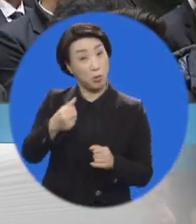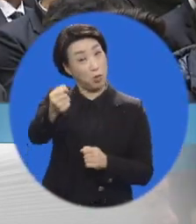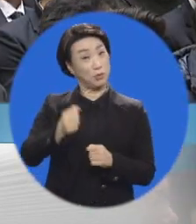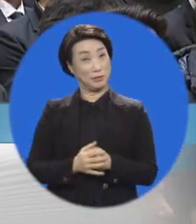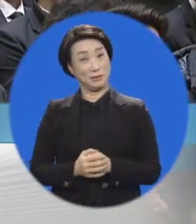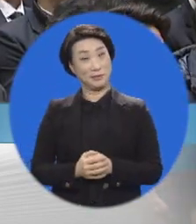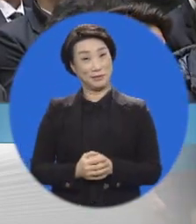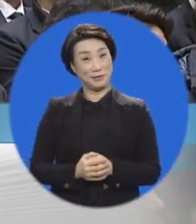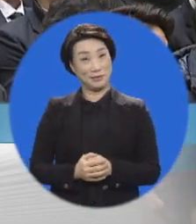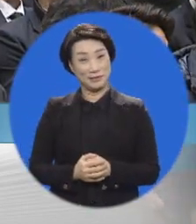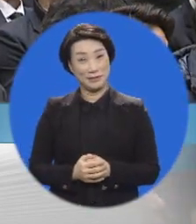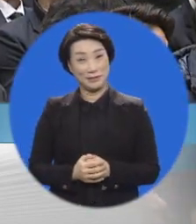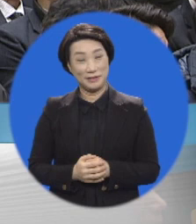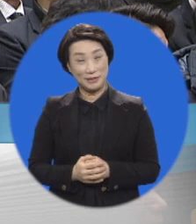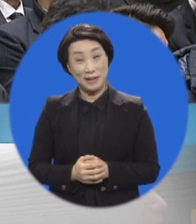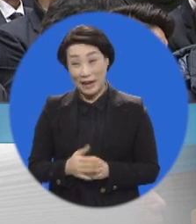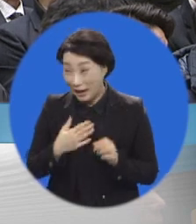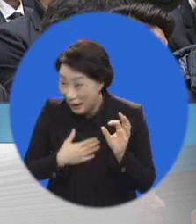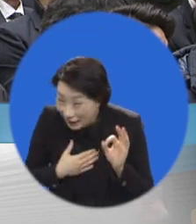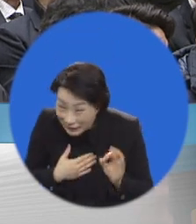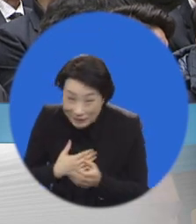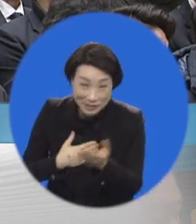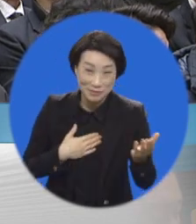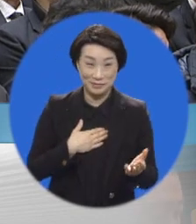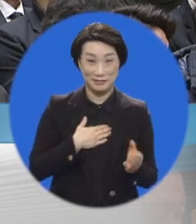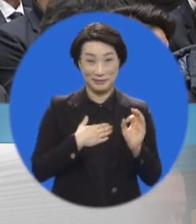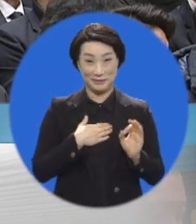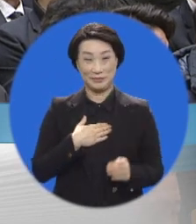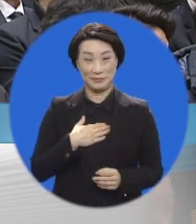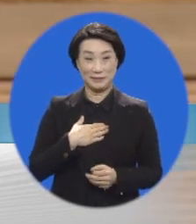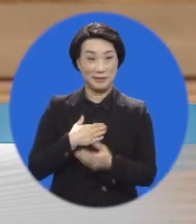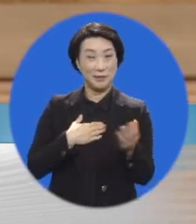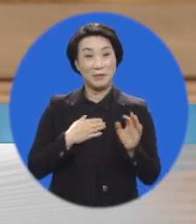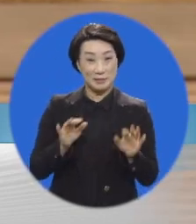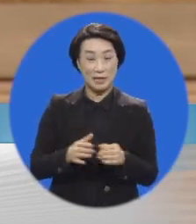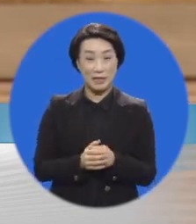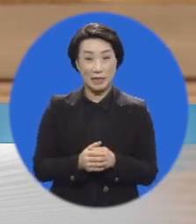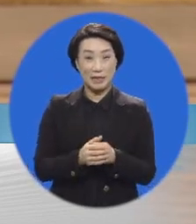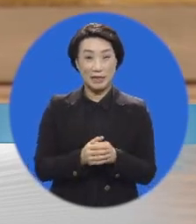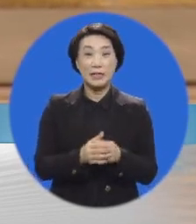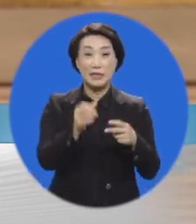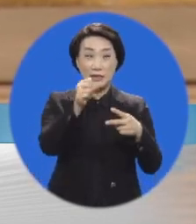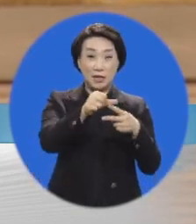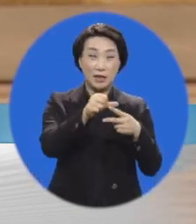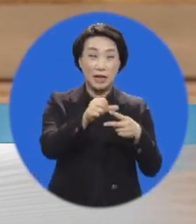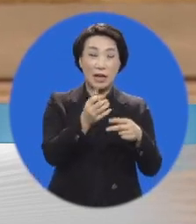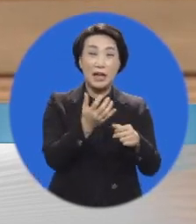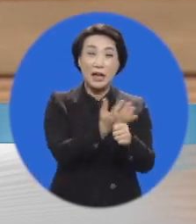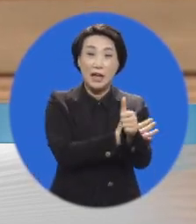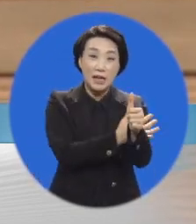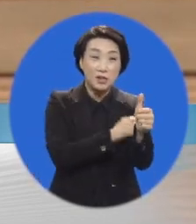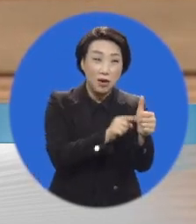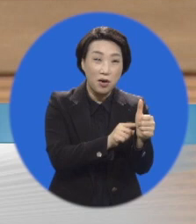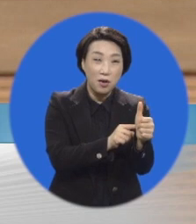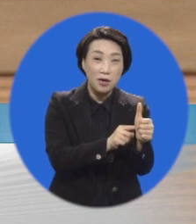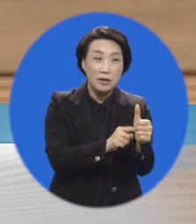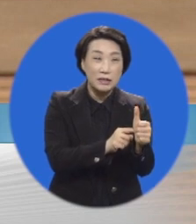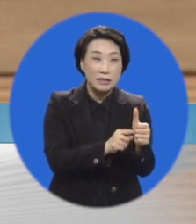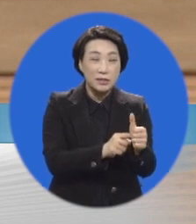이 말. 이해가 됩니까? 예. 에서가 사냥하다 이산저산내고 사냥하다